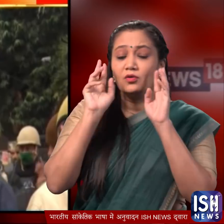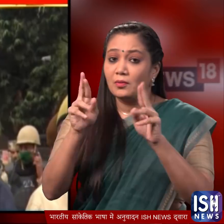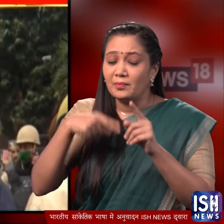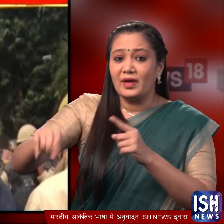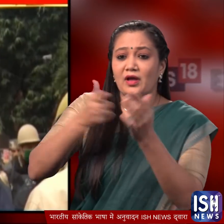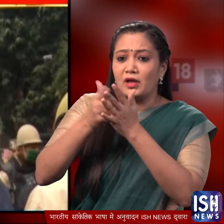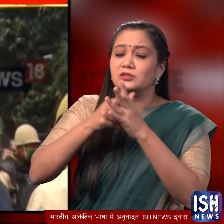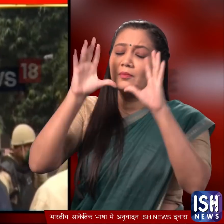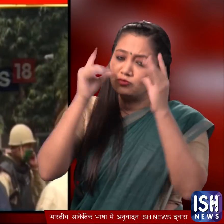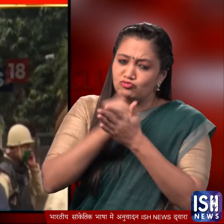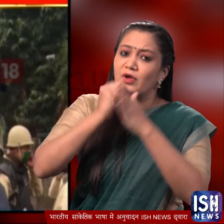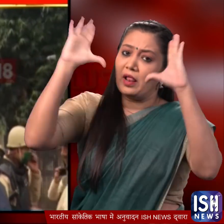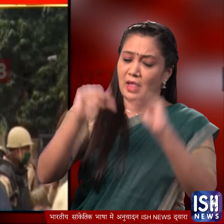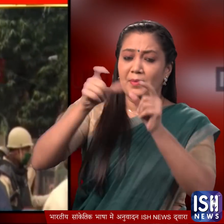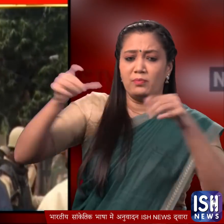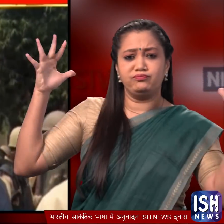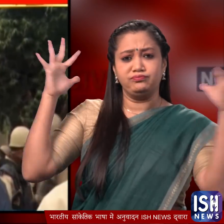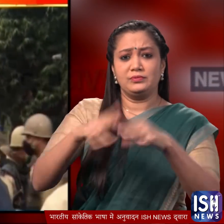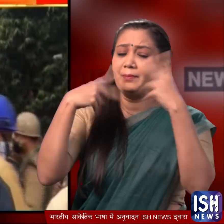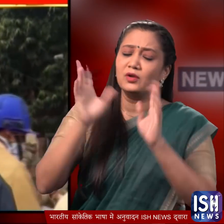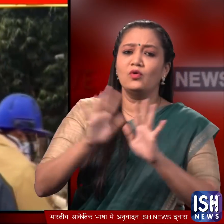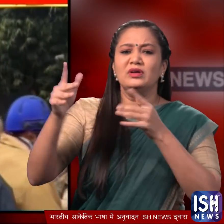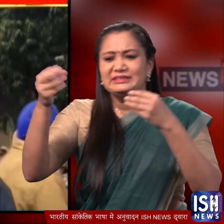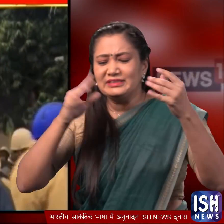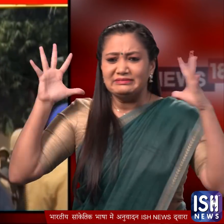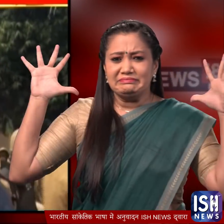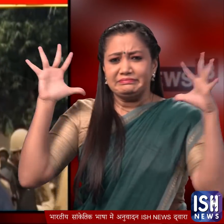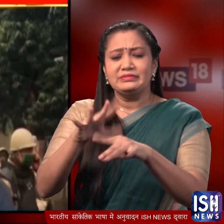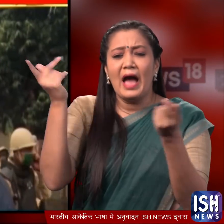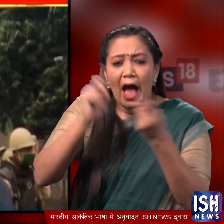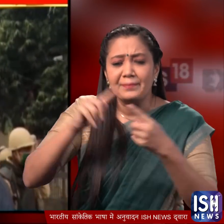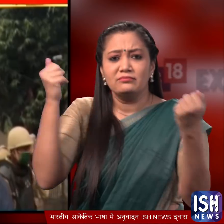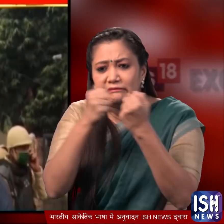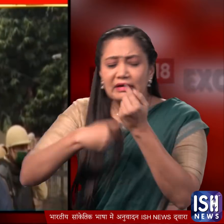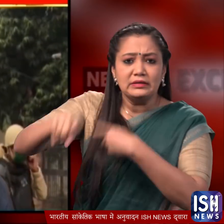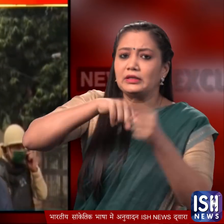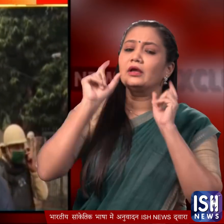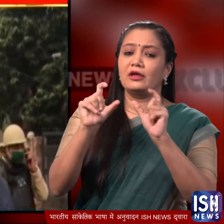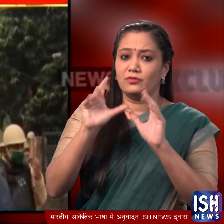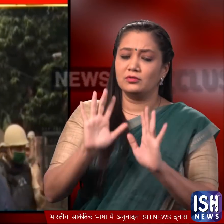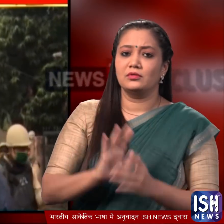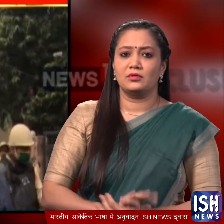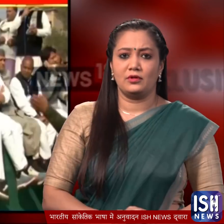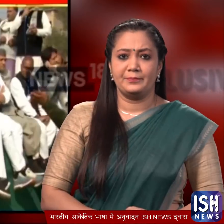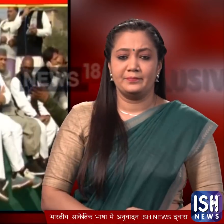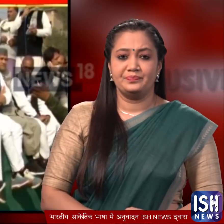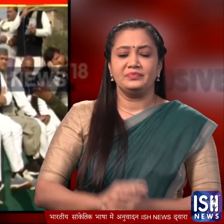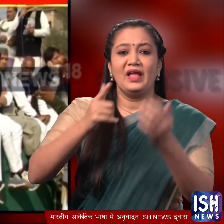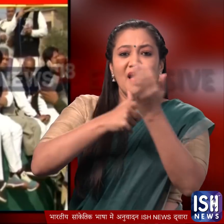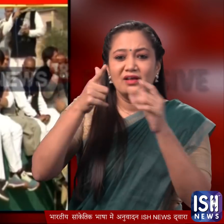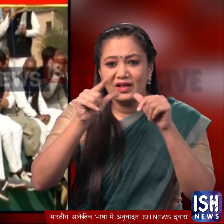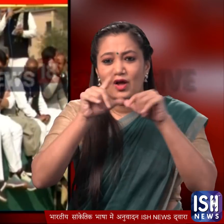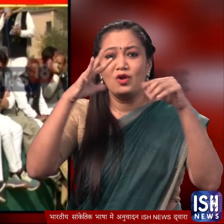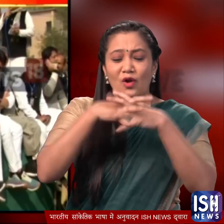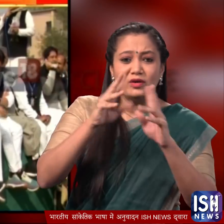जाए कि किसानों की संख्या कम रखी जाए और ताकि भीड़ ज्यादा होने से असामाजिक तत्वों के घुसने का डर रहता है। कृषि